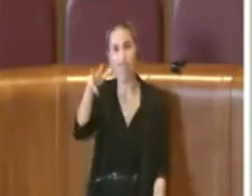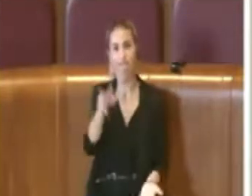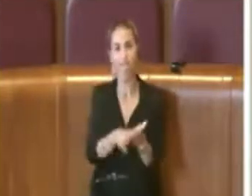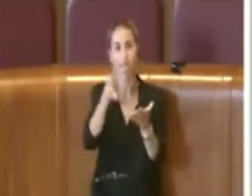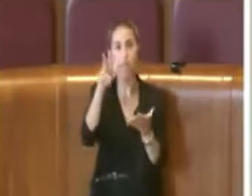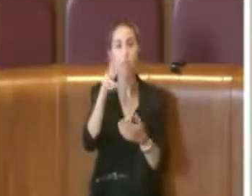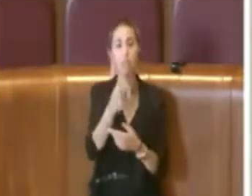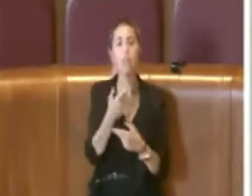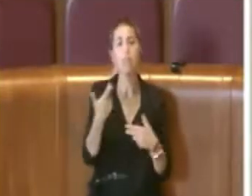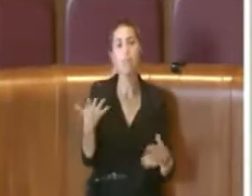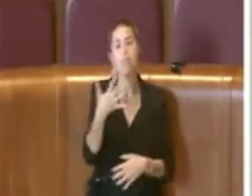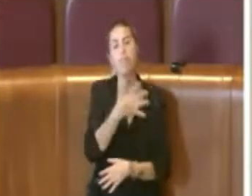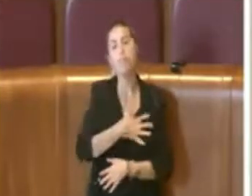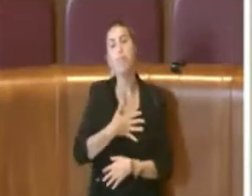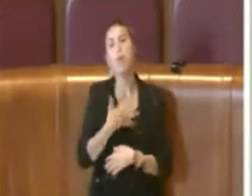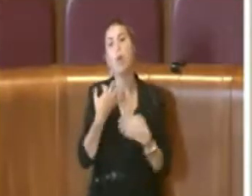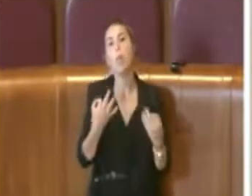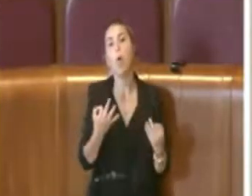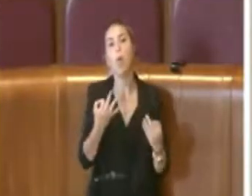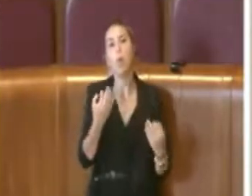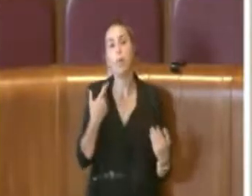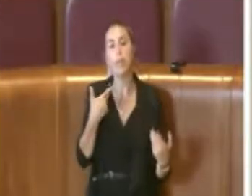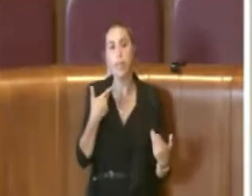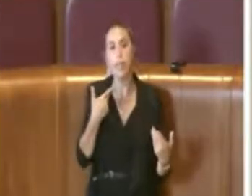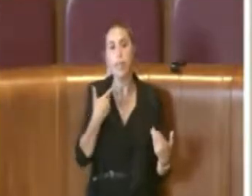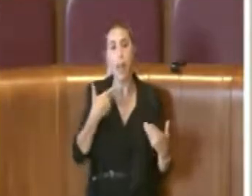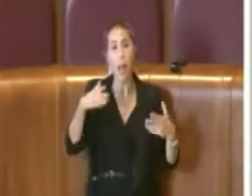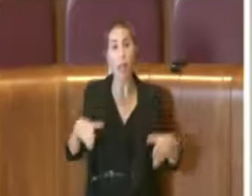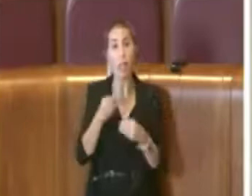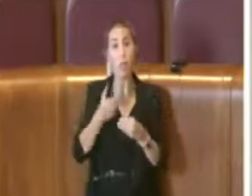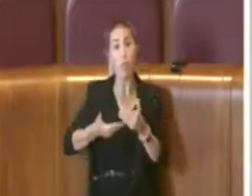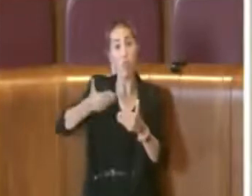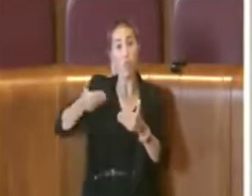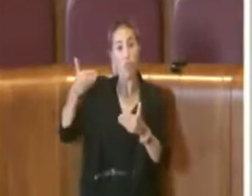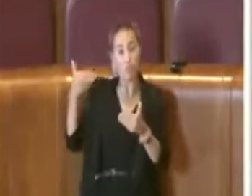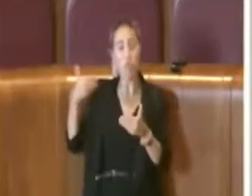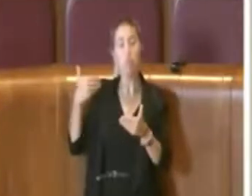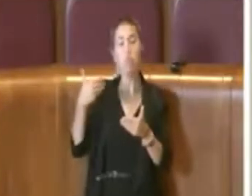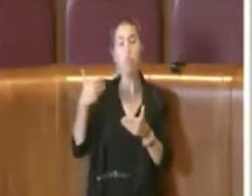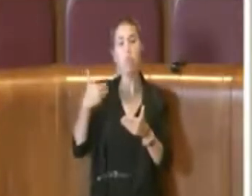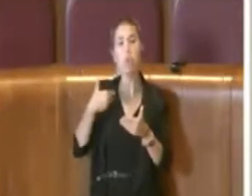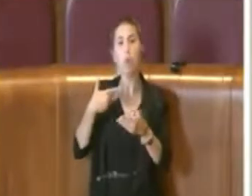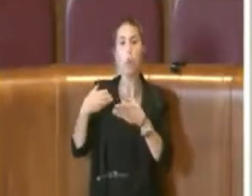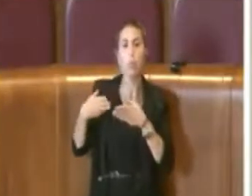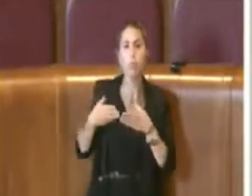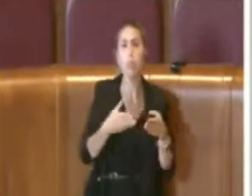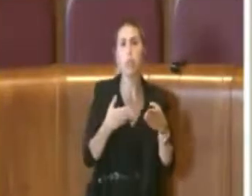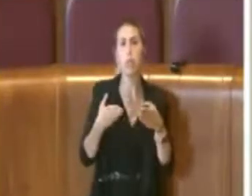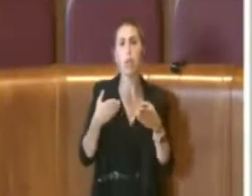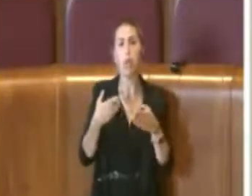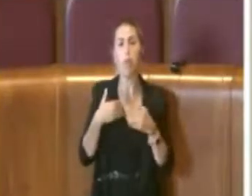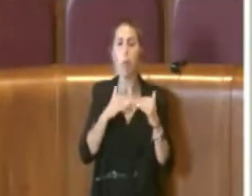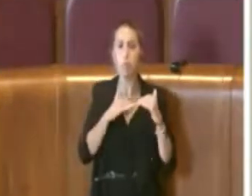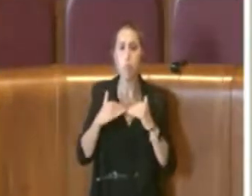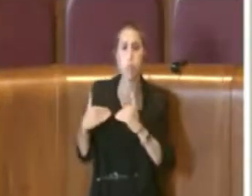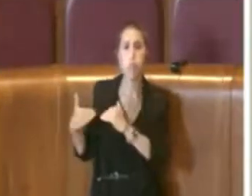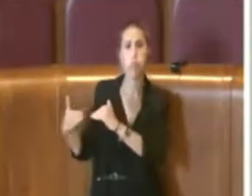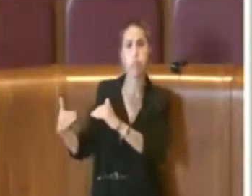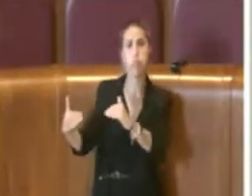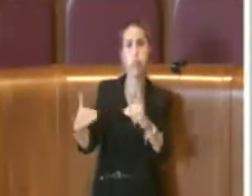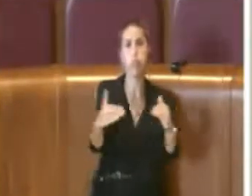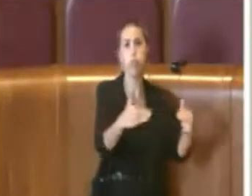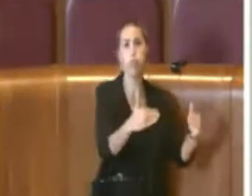mi fa molto piacere insomma, riscontrare che sin dall'inizio c'è stato un percorso unanime di